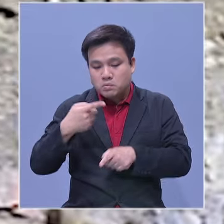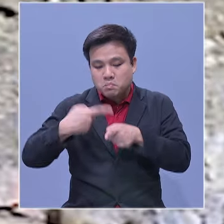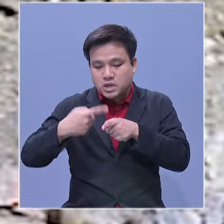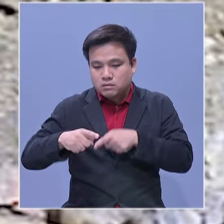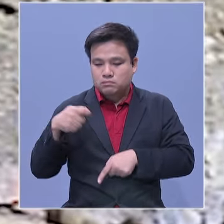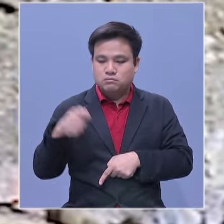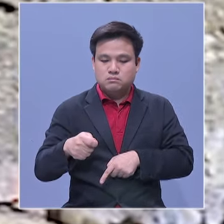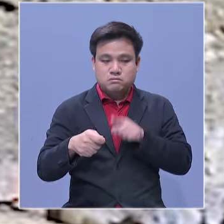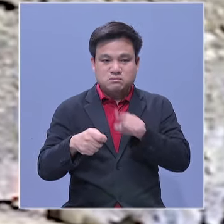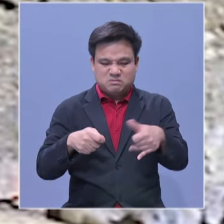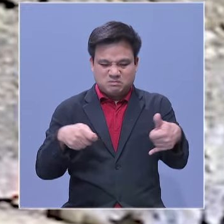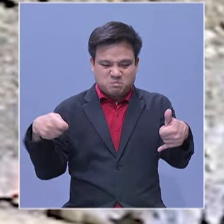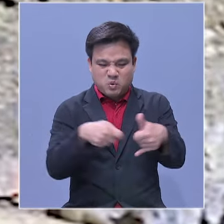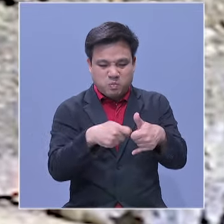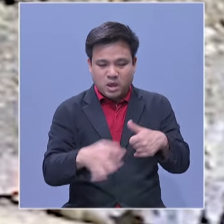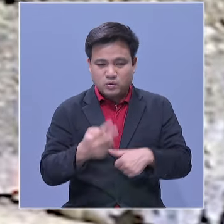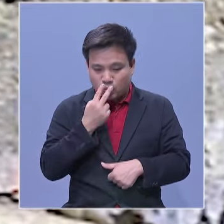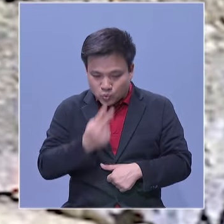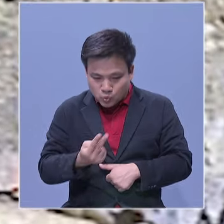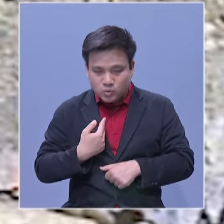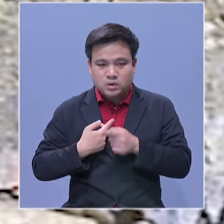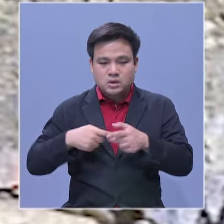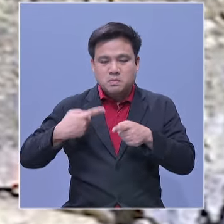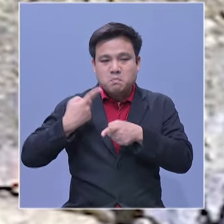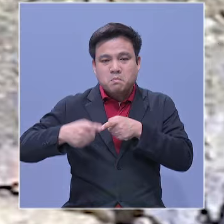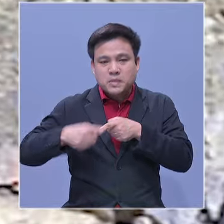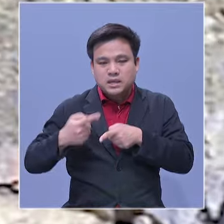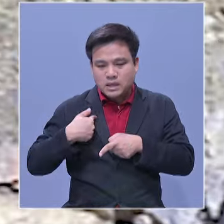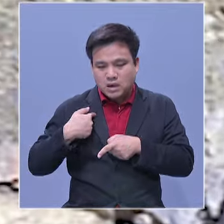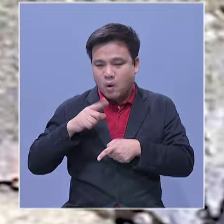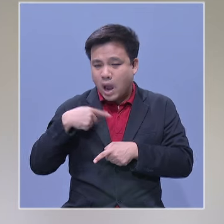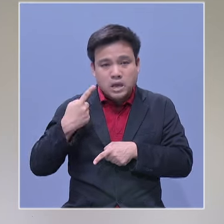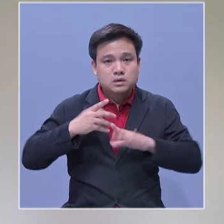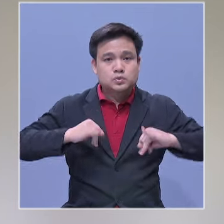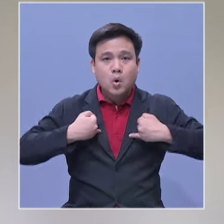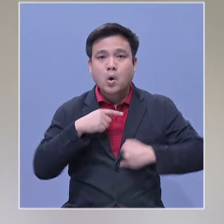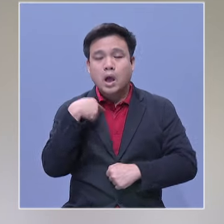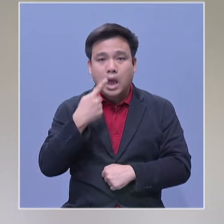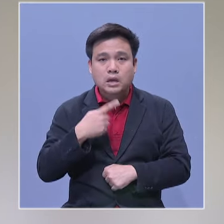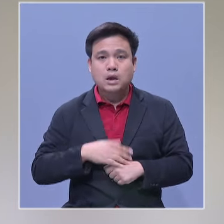ใครเอามานะคะแล้วตั้งใจจะเอามาเพื่ออะไรด้วยค่ะ ค่ะ